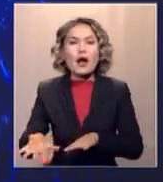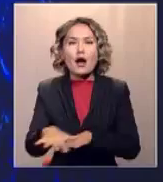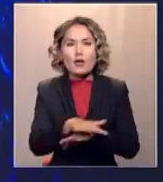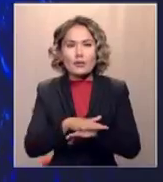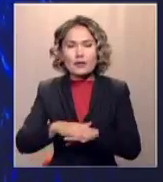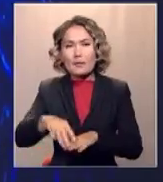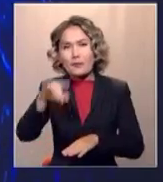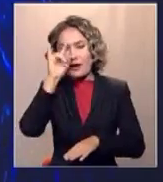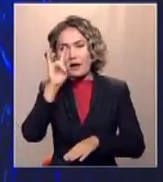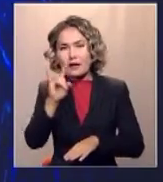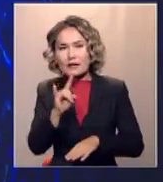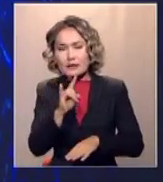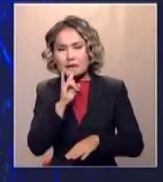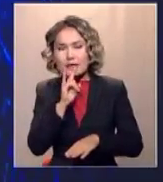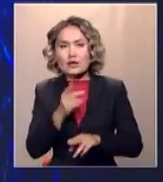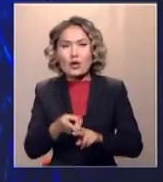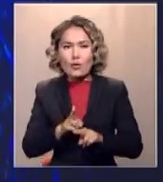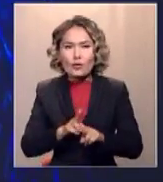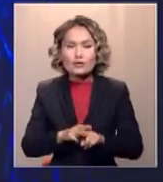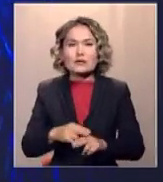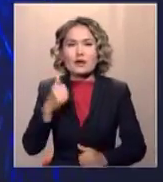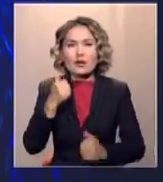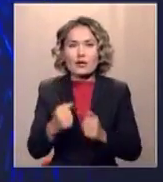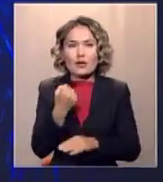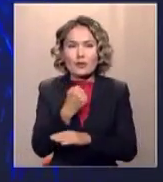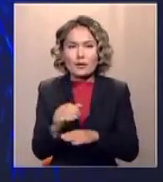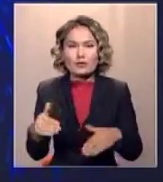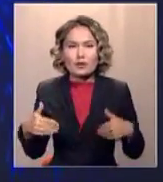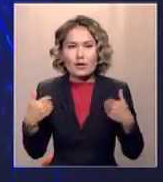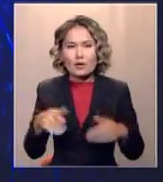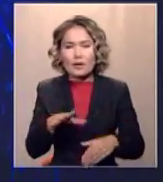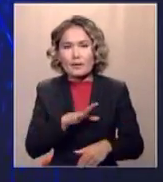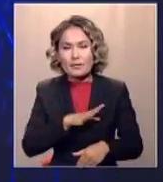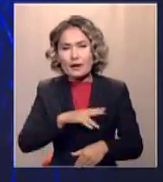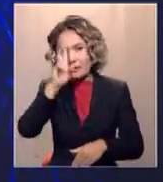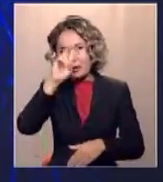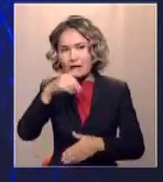деңгейдегі ойынды тамашалайтын керемет мүмкіндік сыйлады делінген. Сөз